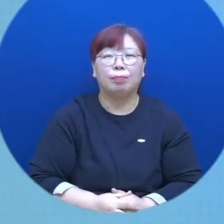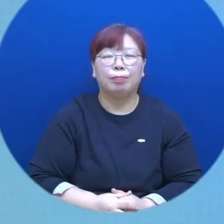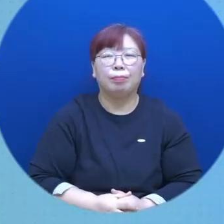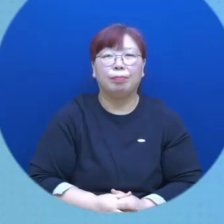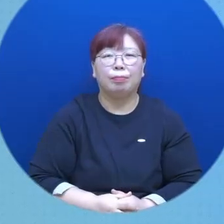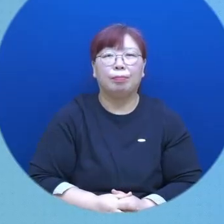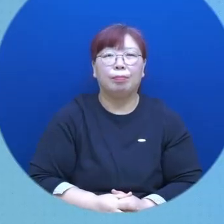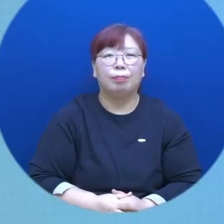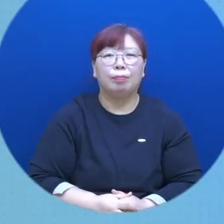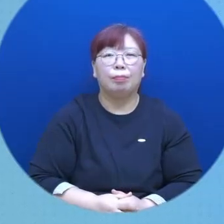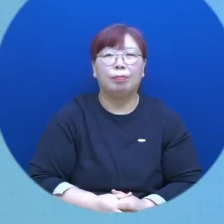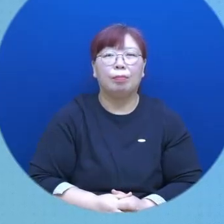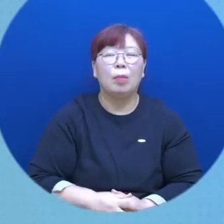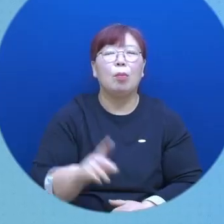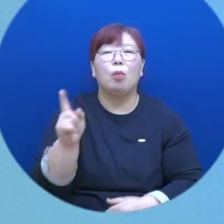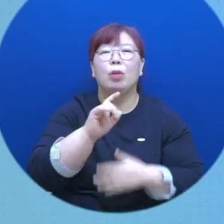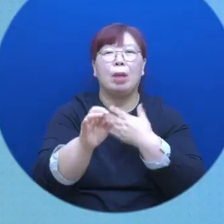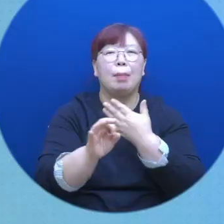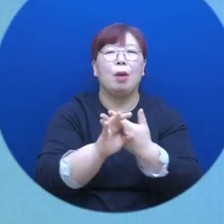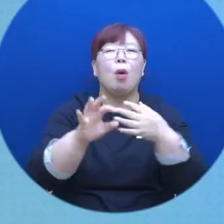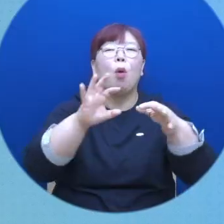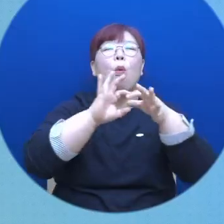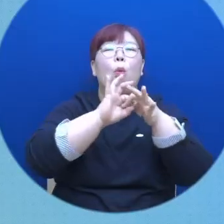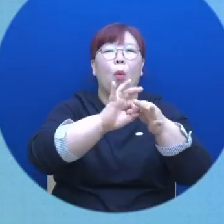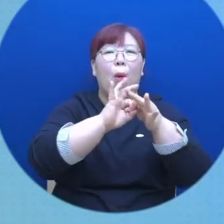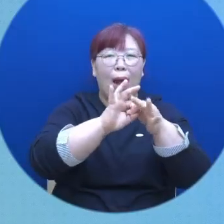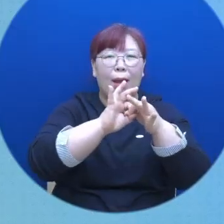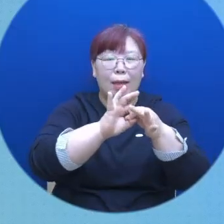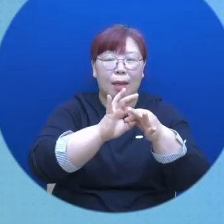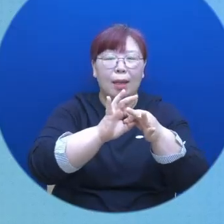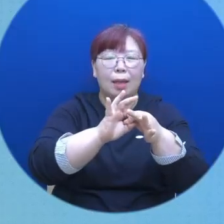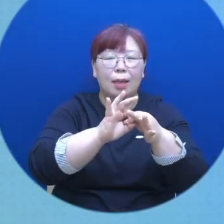우선적 요인은 관계다. 그런 얘기를 했어요.